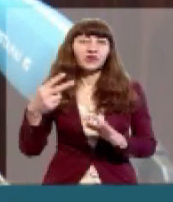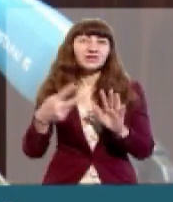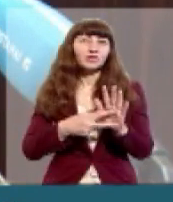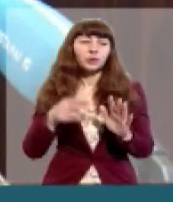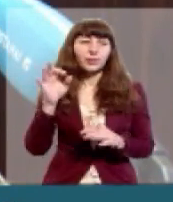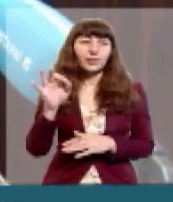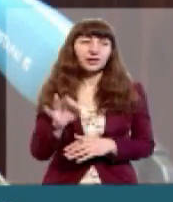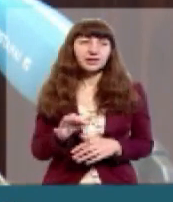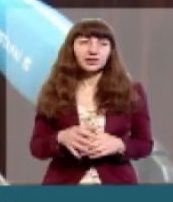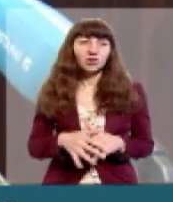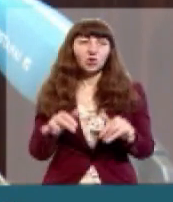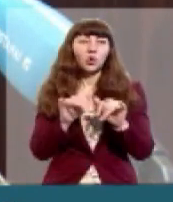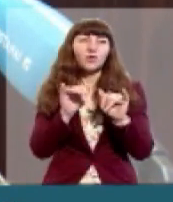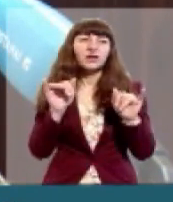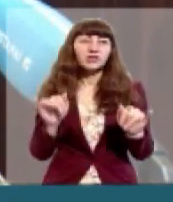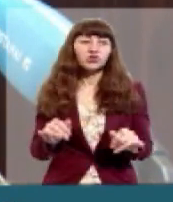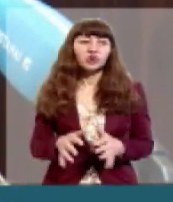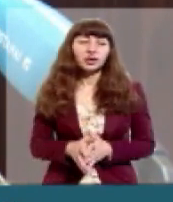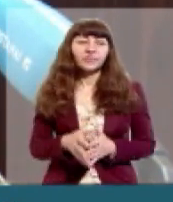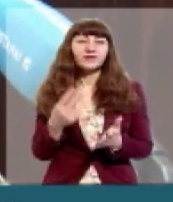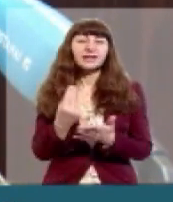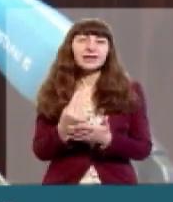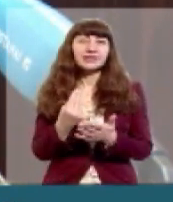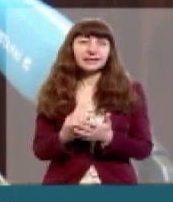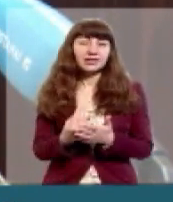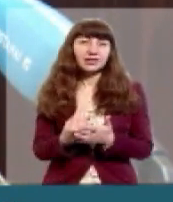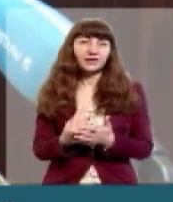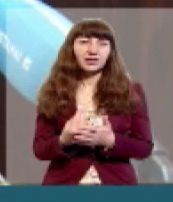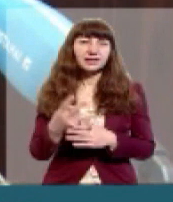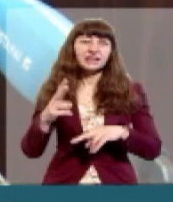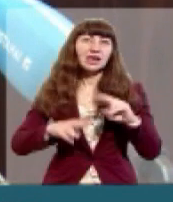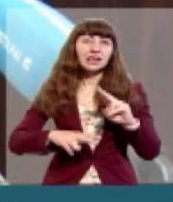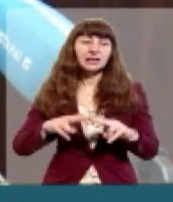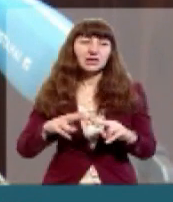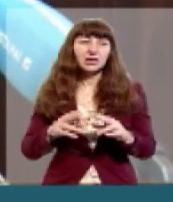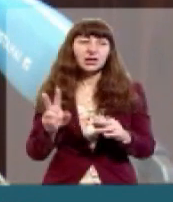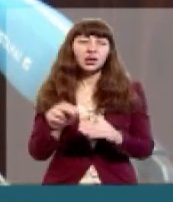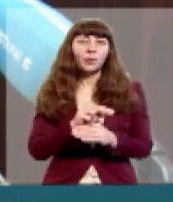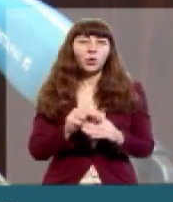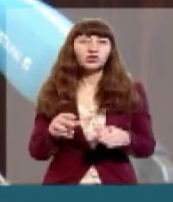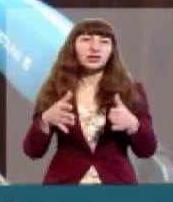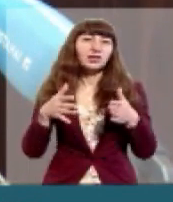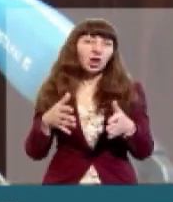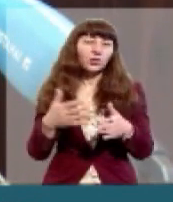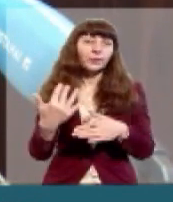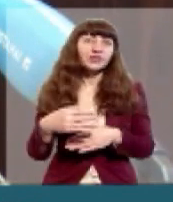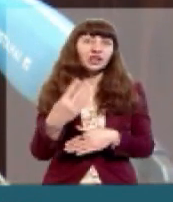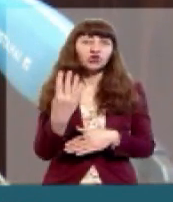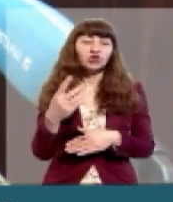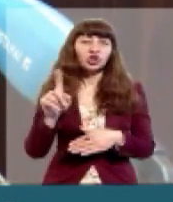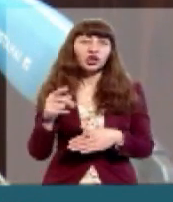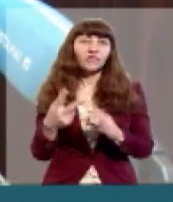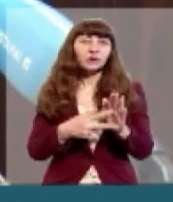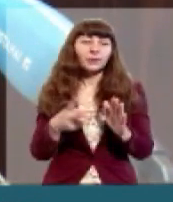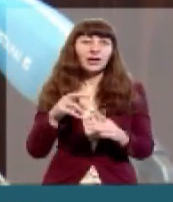28% увеличилось финансирование строительства и ремонта дорог. 54,8